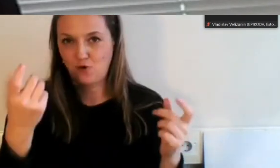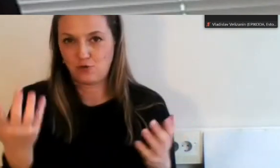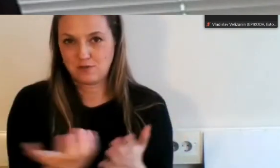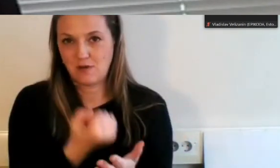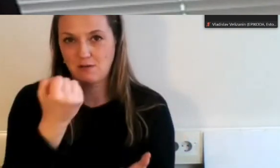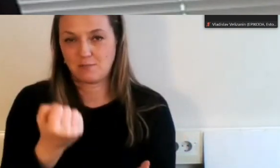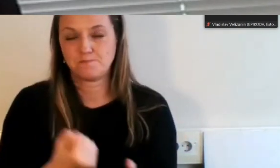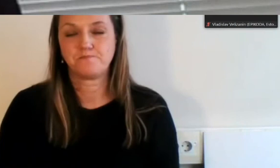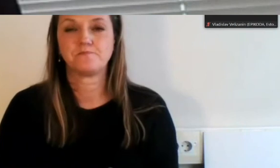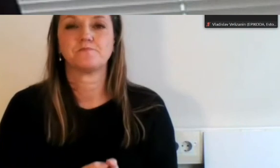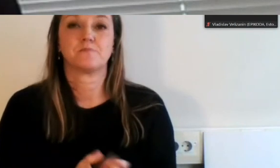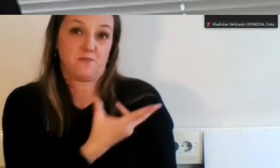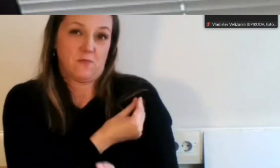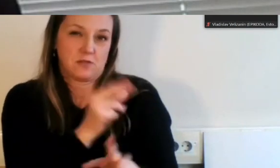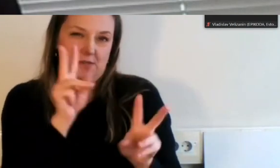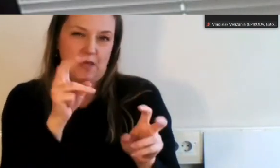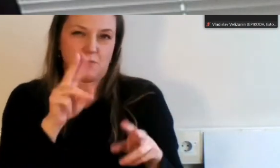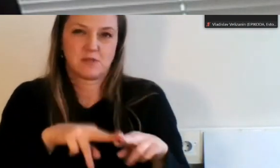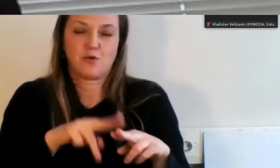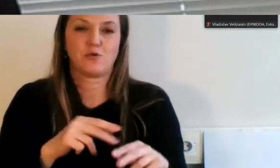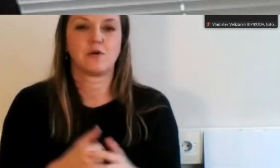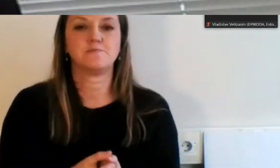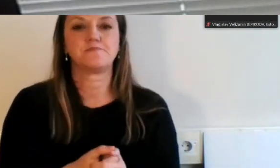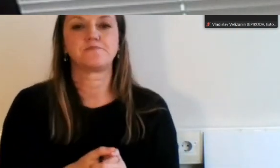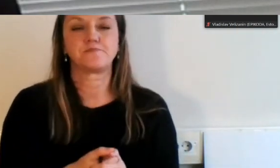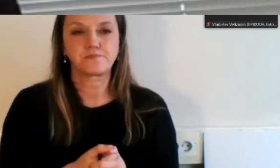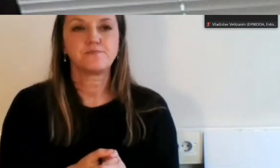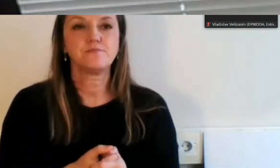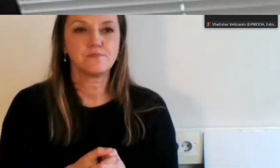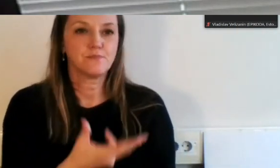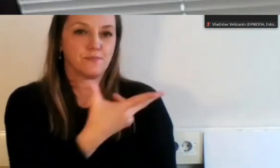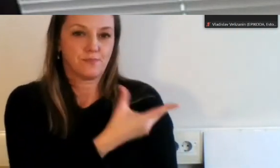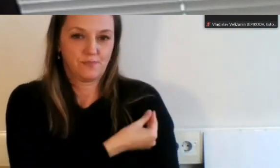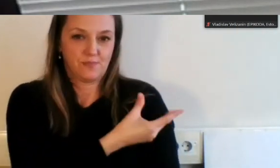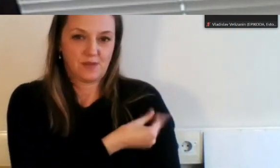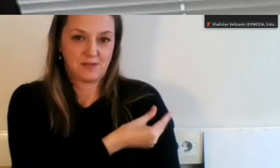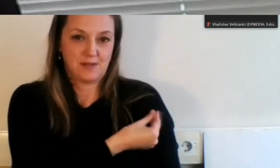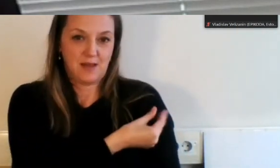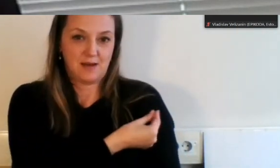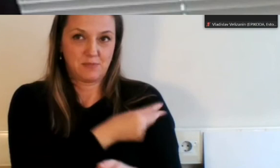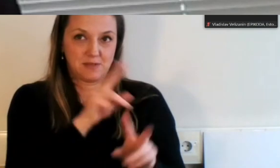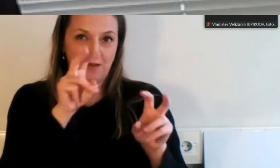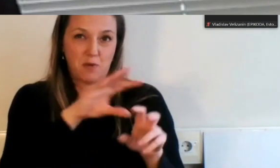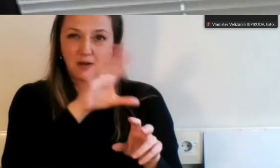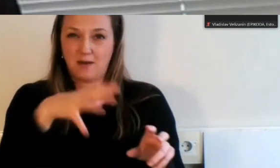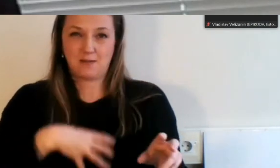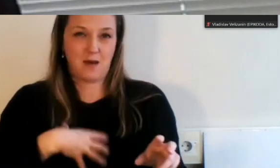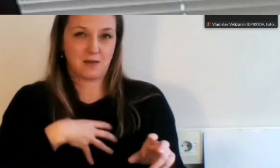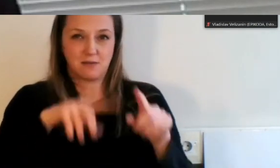Hoiame pingsalt silma peal Iisraeli ja Ameerika andmetel ja vaatame, mis toimuma